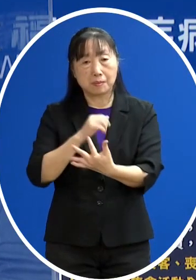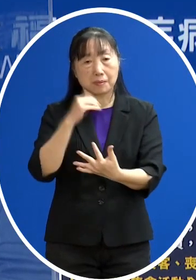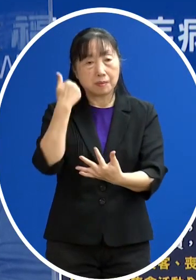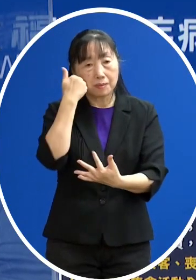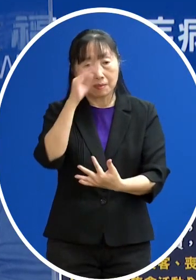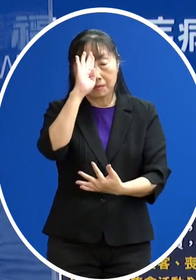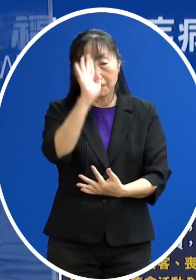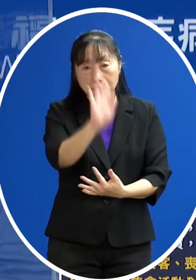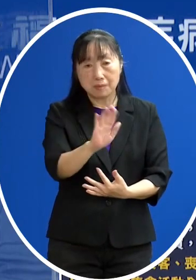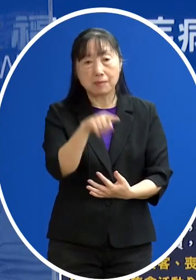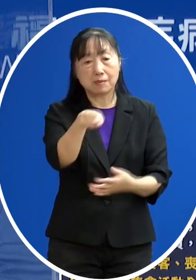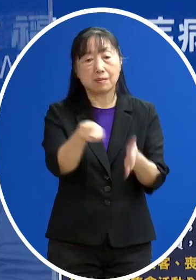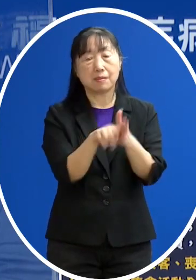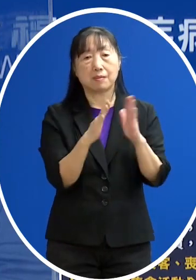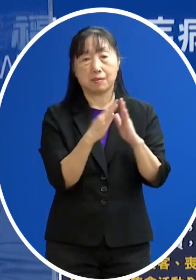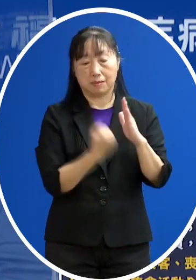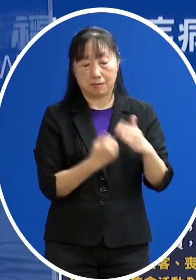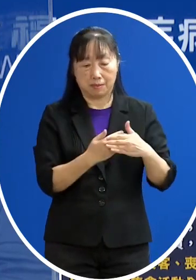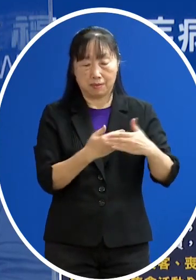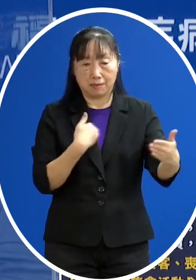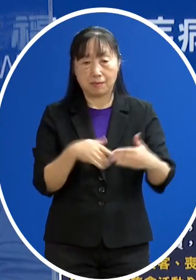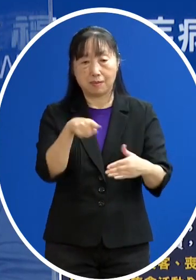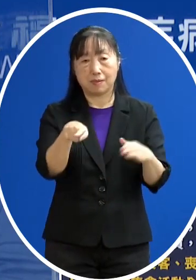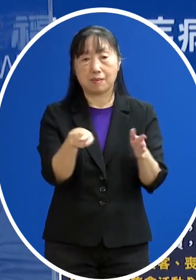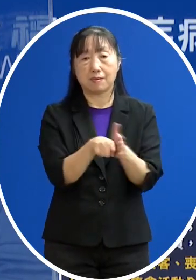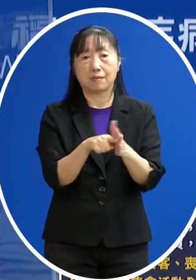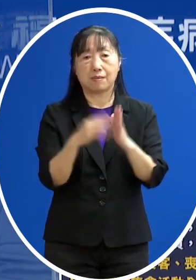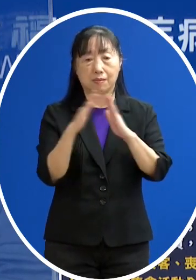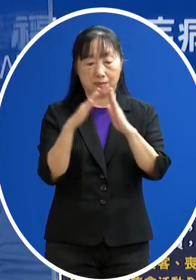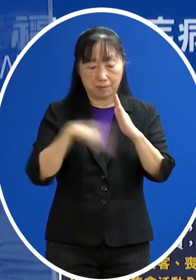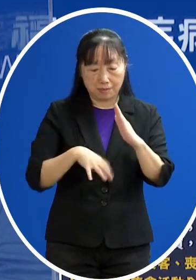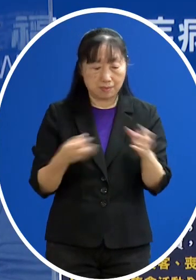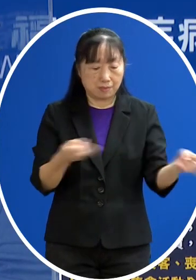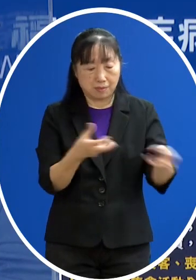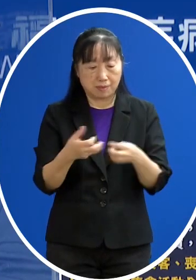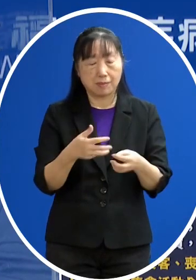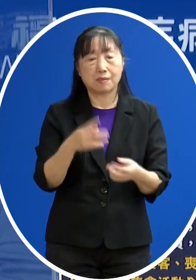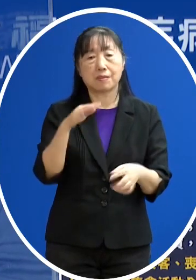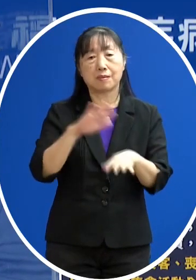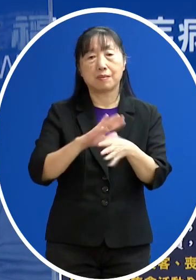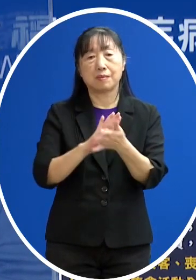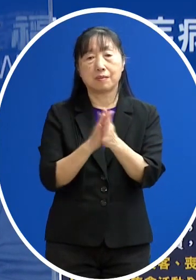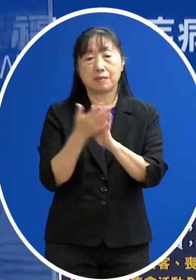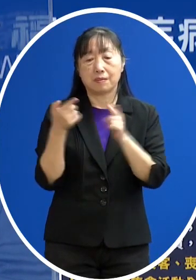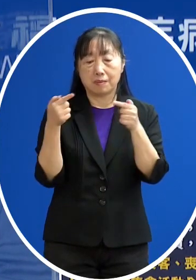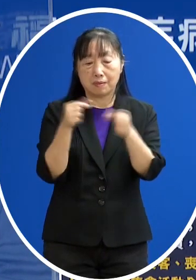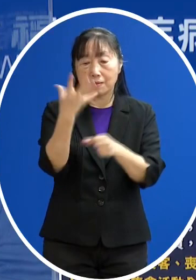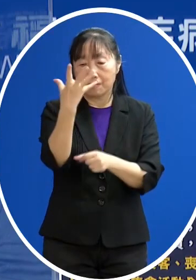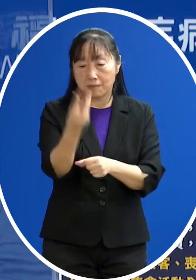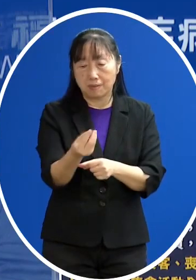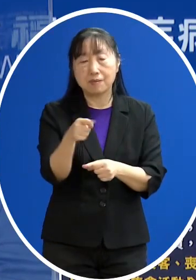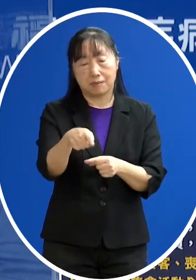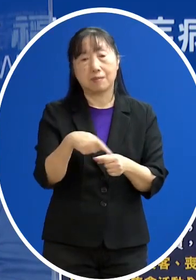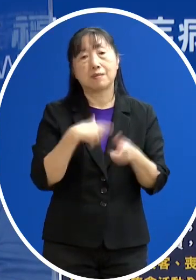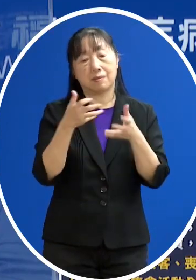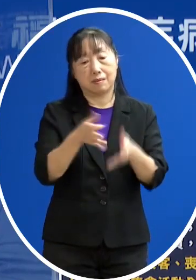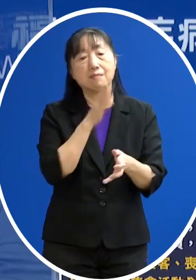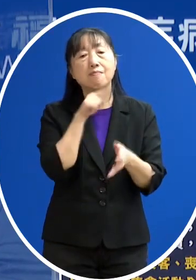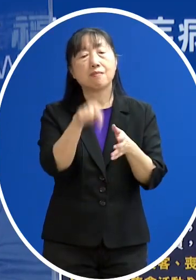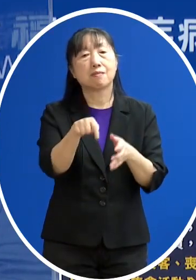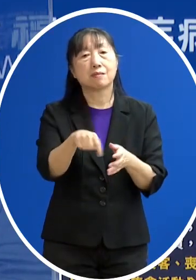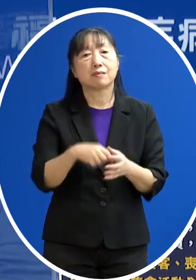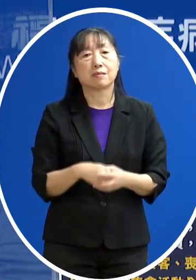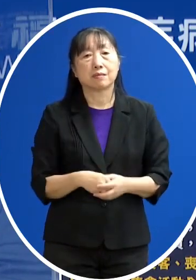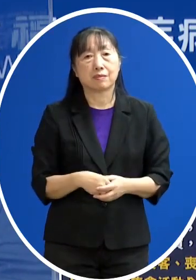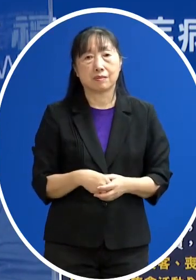增高，让这个家户内的传播变低。那这样是我们现在的一个工作的重点。因为也有在